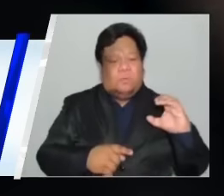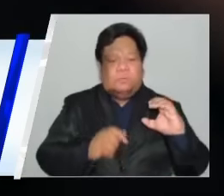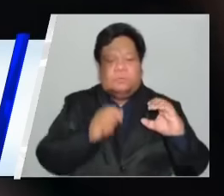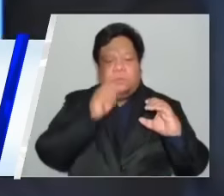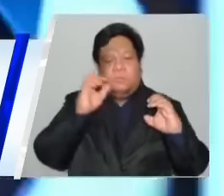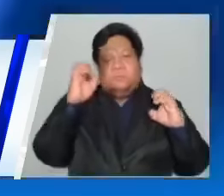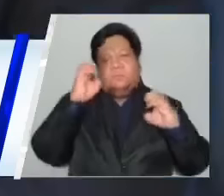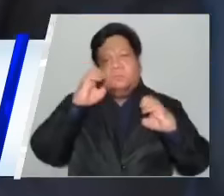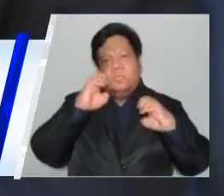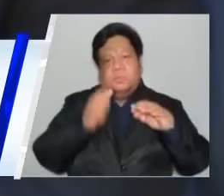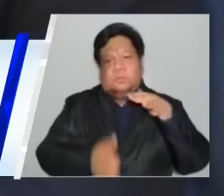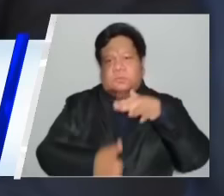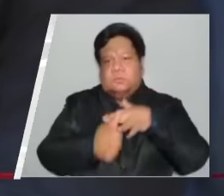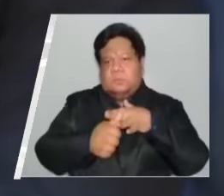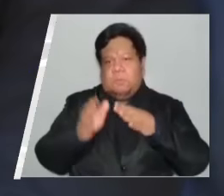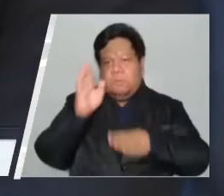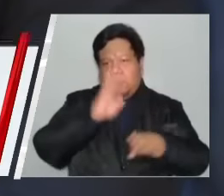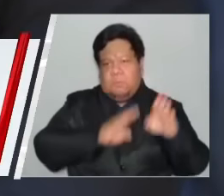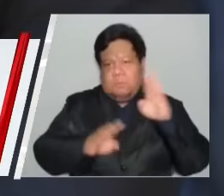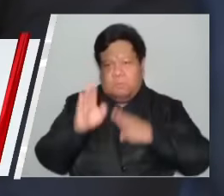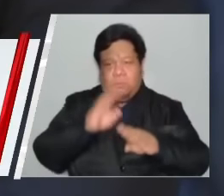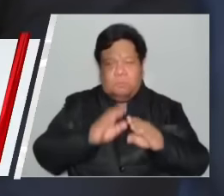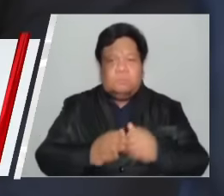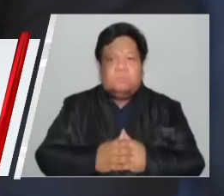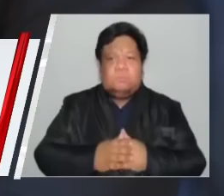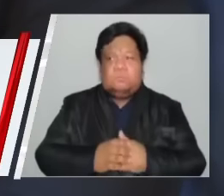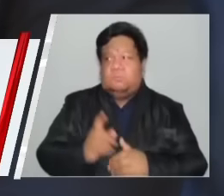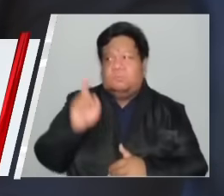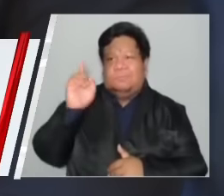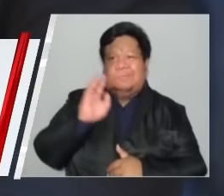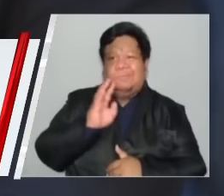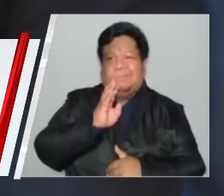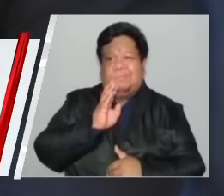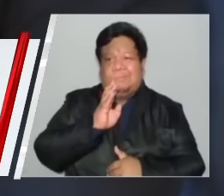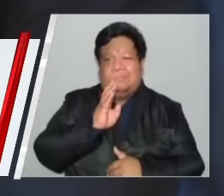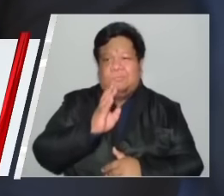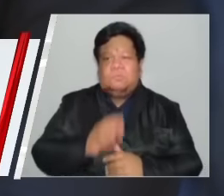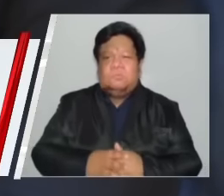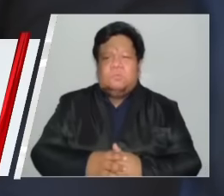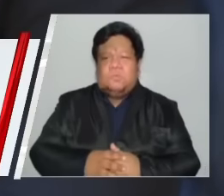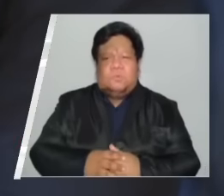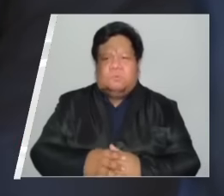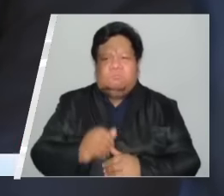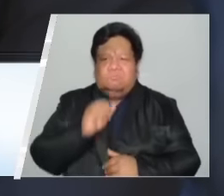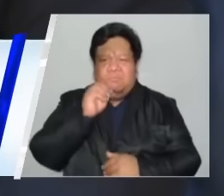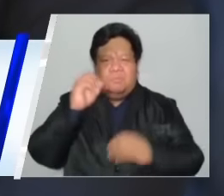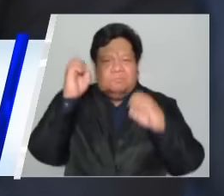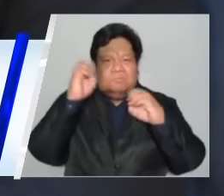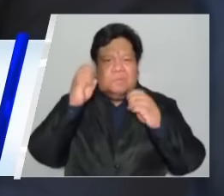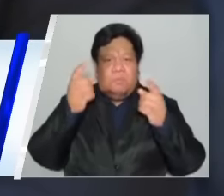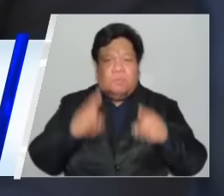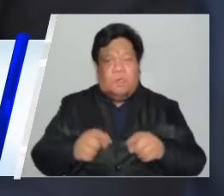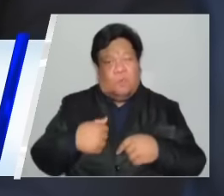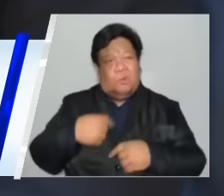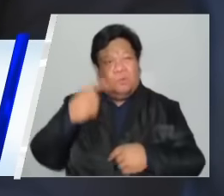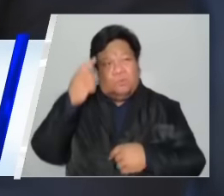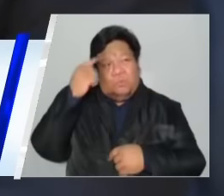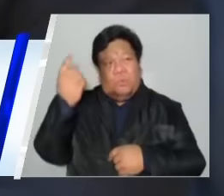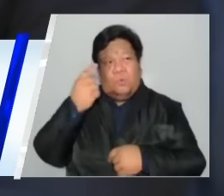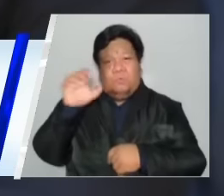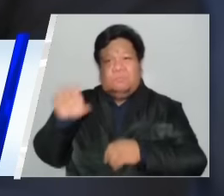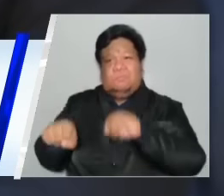Hindi ordinaryong problema ito kasi hindi namin ina-expect na may ganito. Ang alam lang namin, manguhuli lang kami ng mga POGO